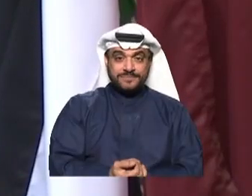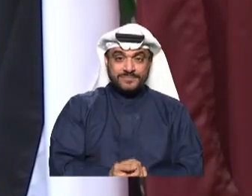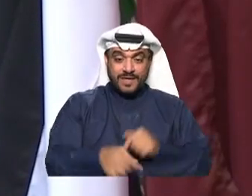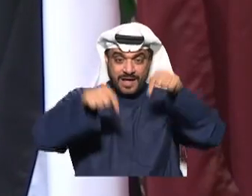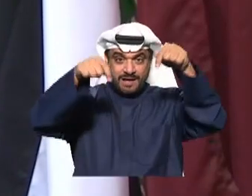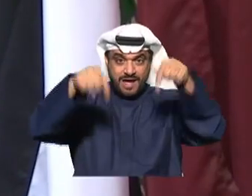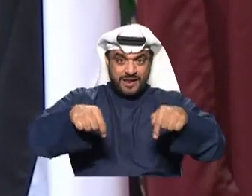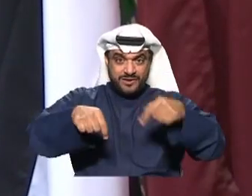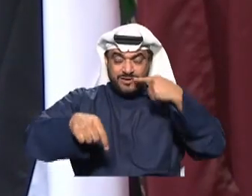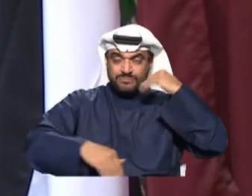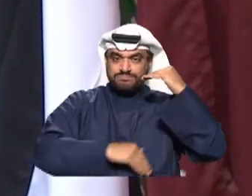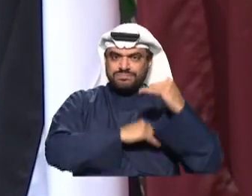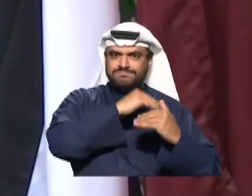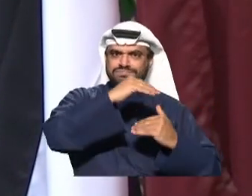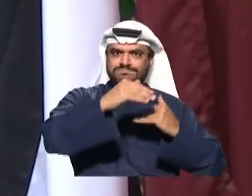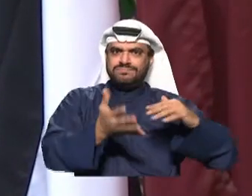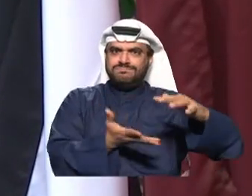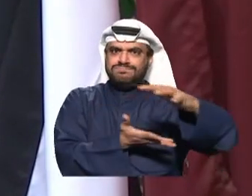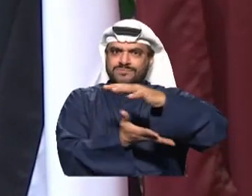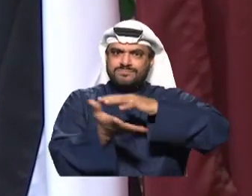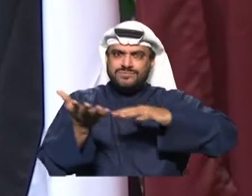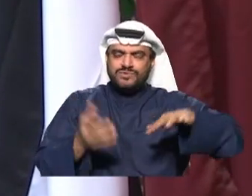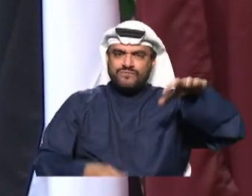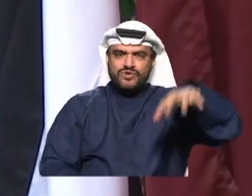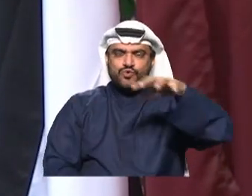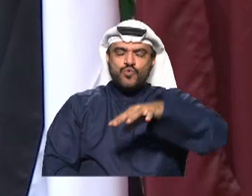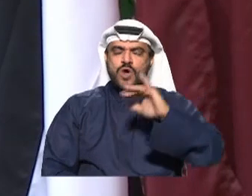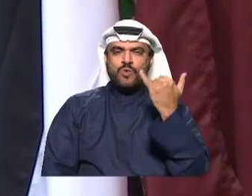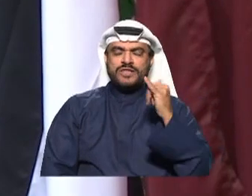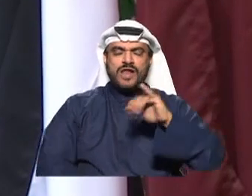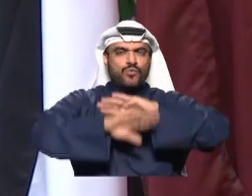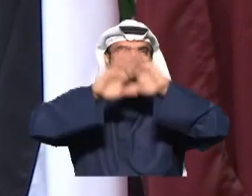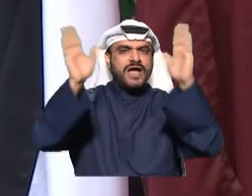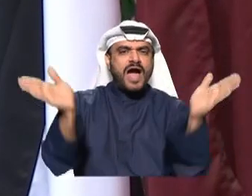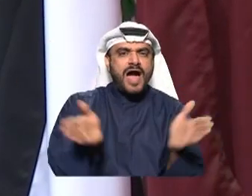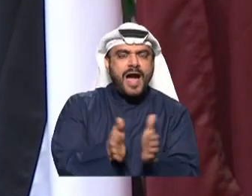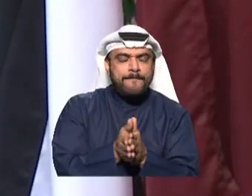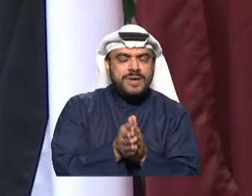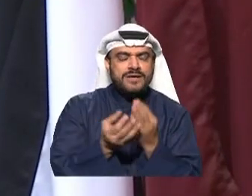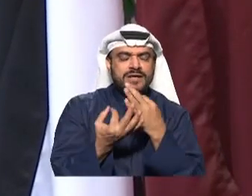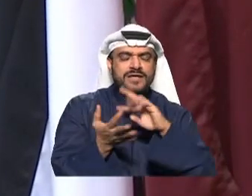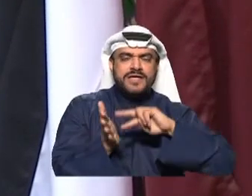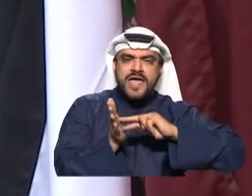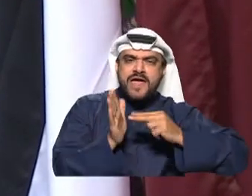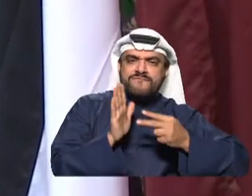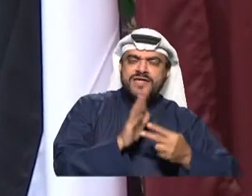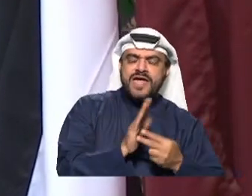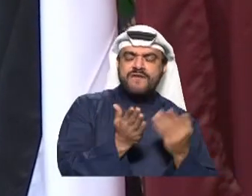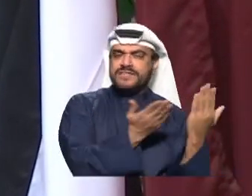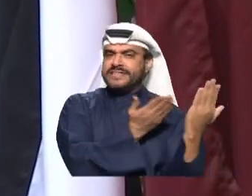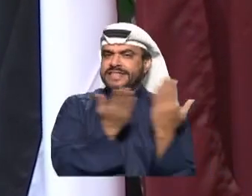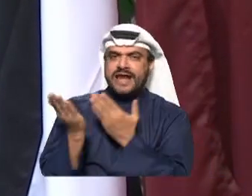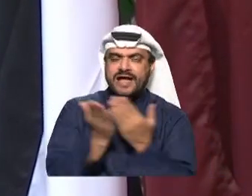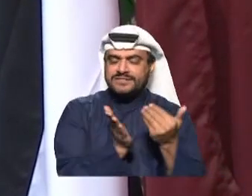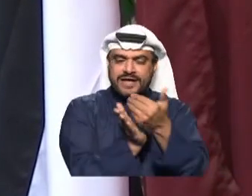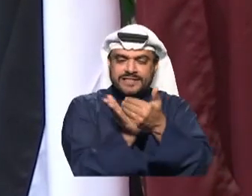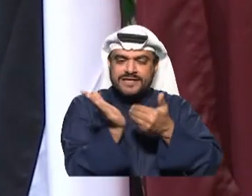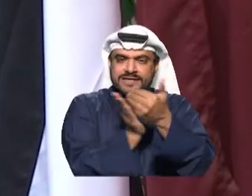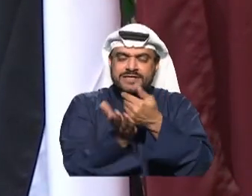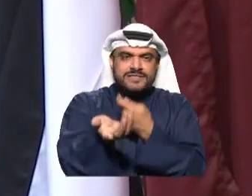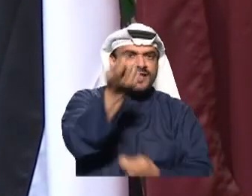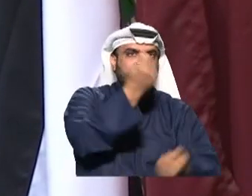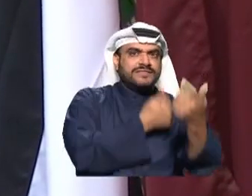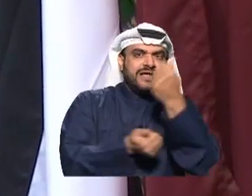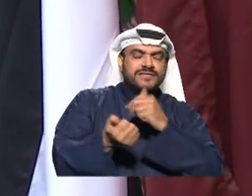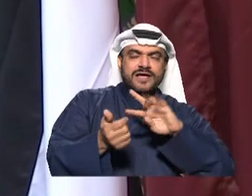التي تشهدها المنطقة، مستجدات العمل المشترك، دراسة مشاريع القوانين الاسترشادية في المجالات كافة، كلها